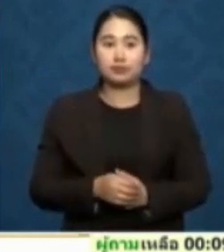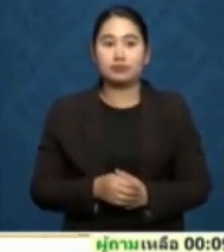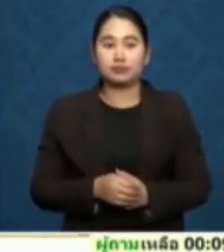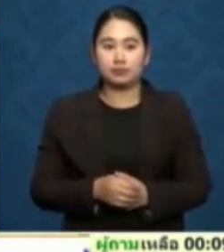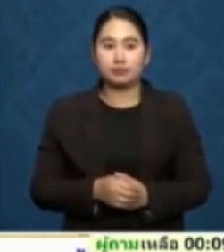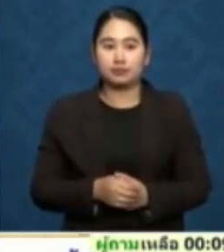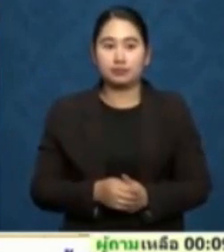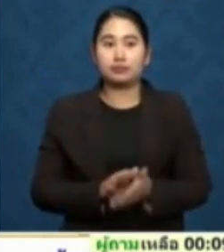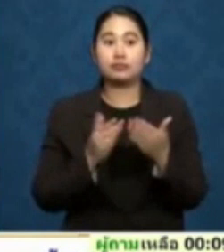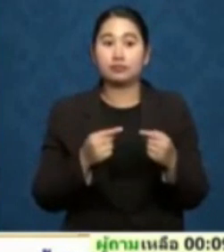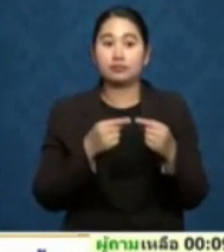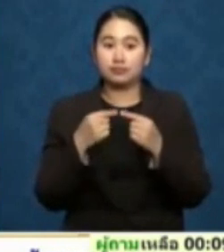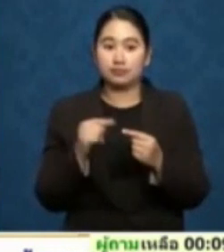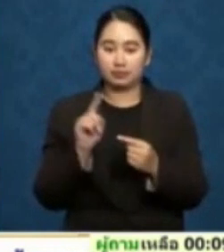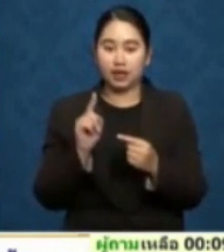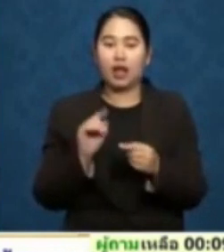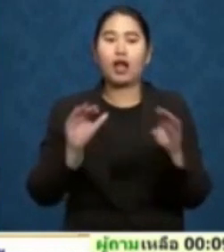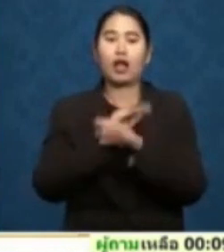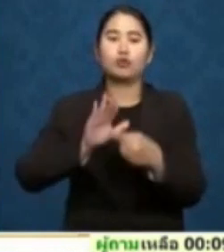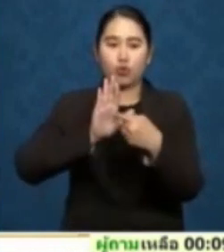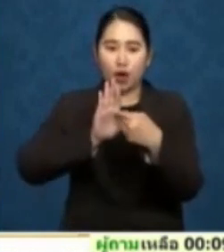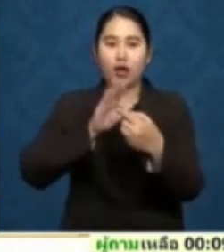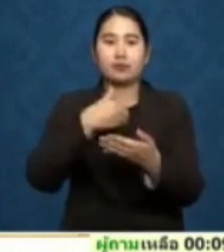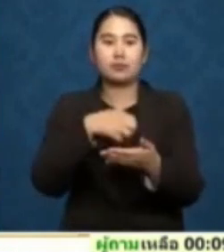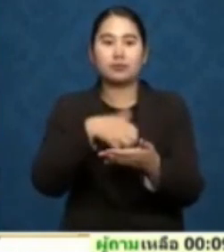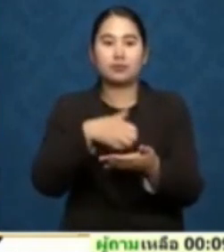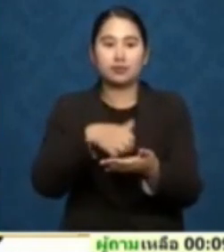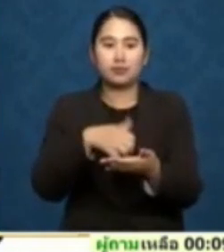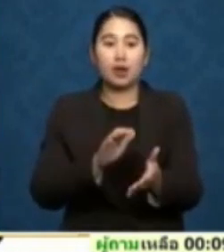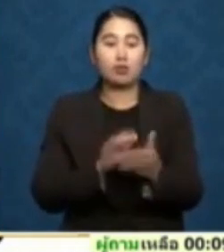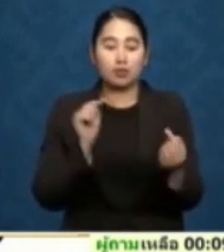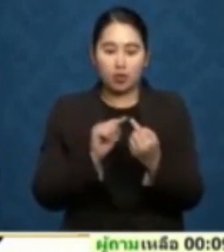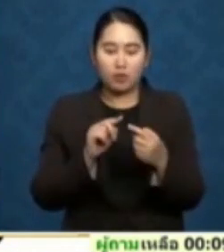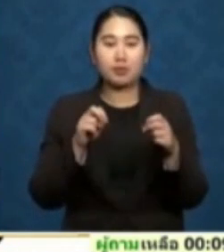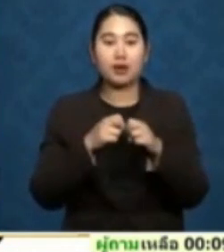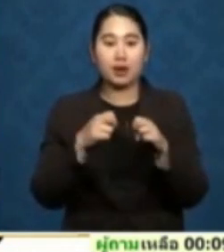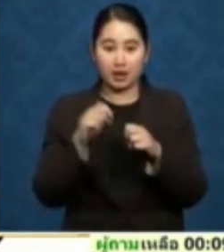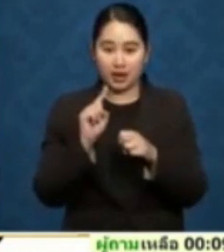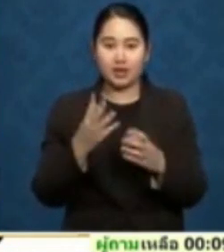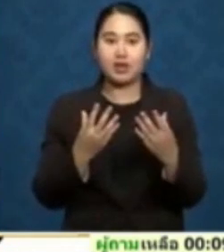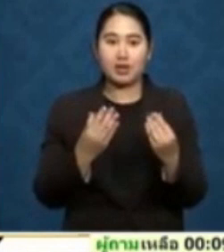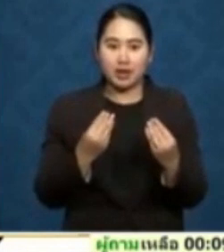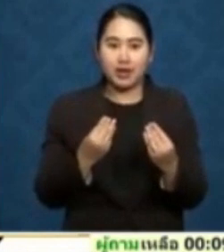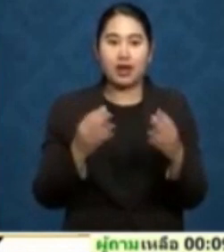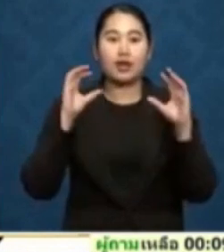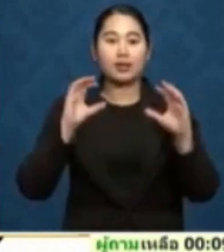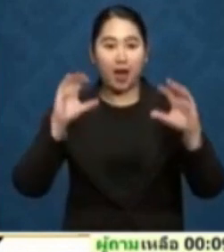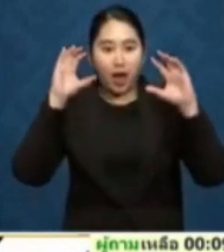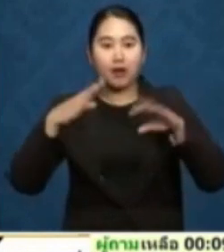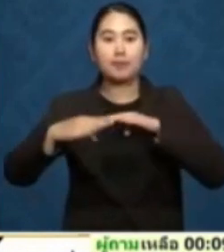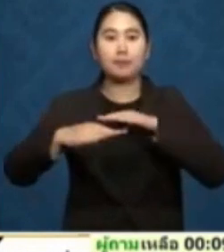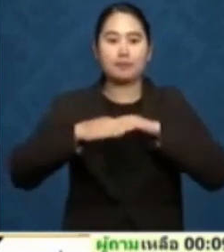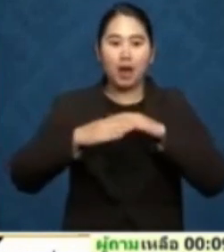ประเด็นนี้มันเป็นแค่กรณีตัวอย่างนะครับคดีต่างๆเนี่ยการลุกล้ำที่สาธารณะคดีเกี่ยวกับ